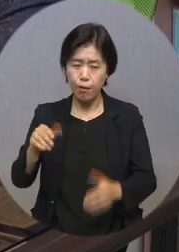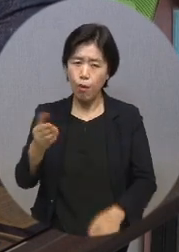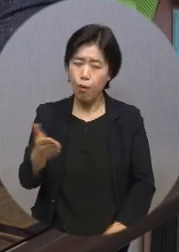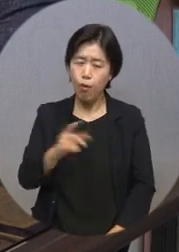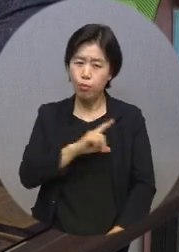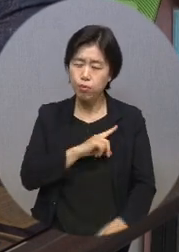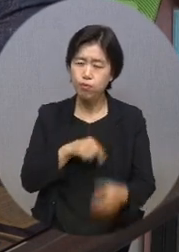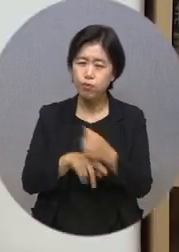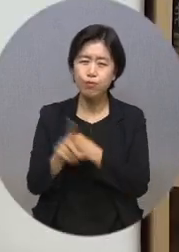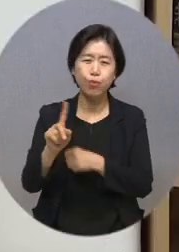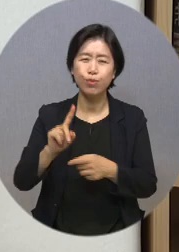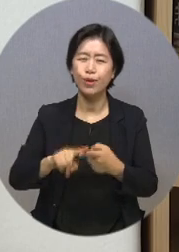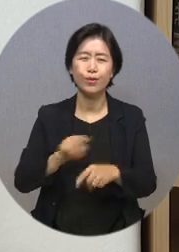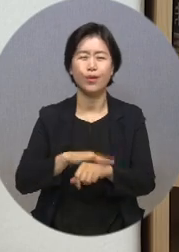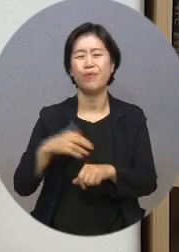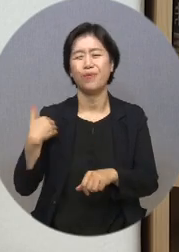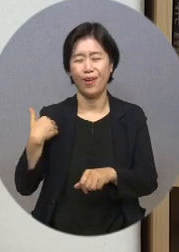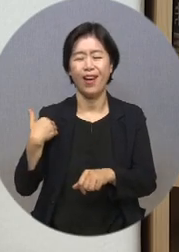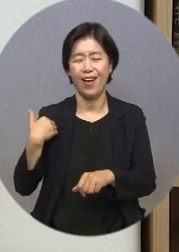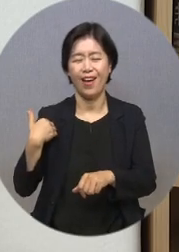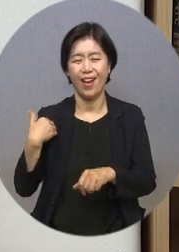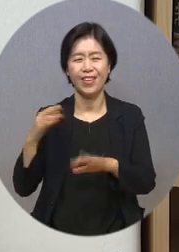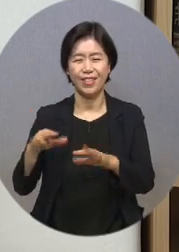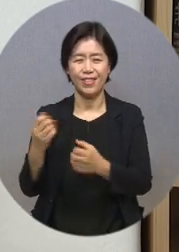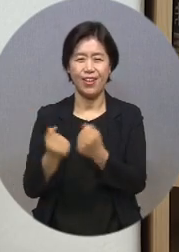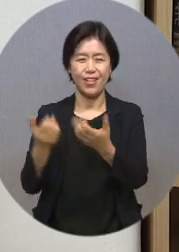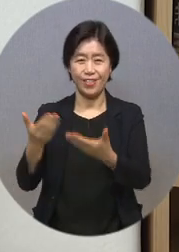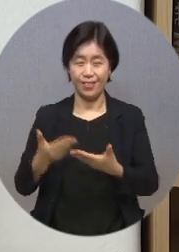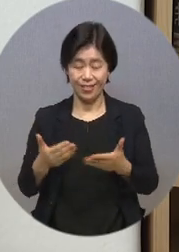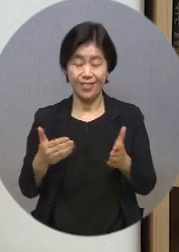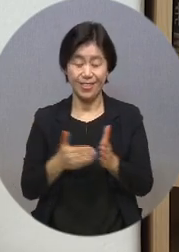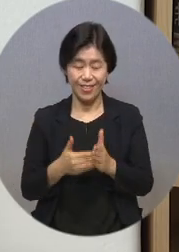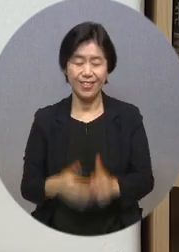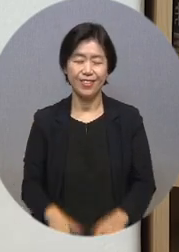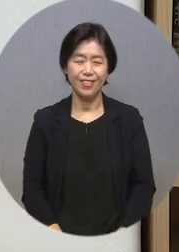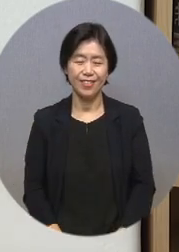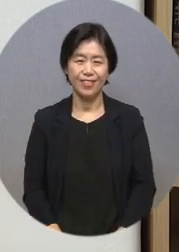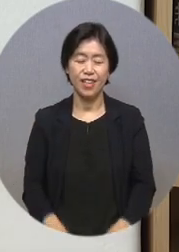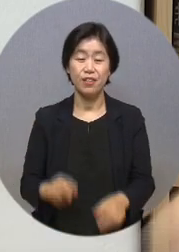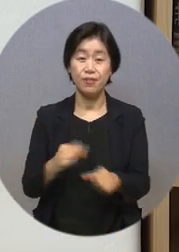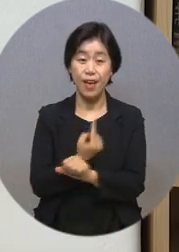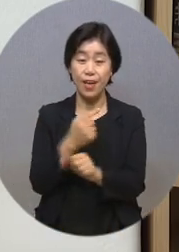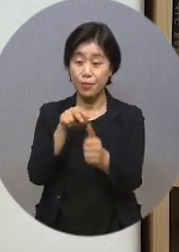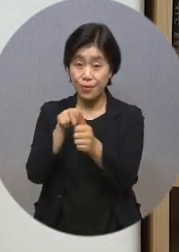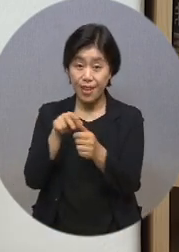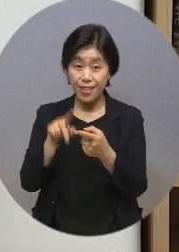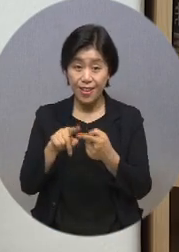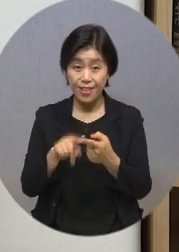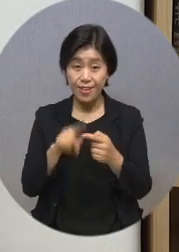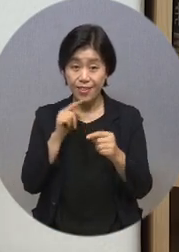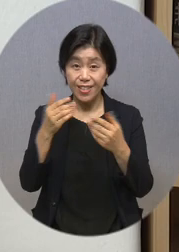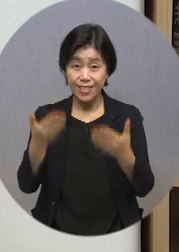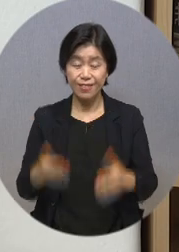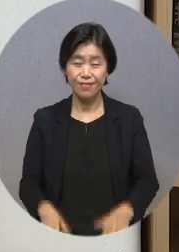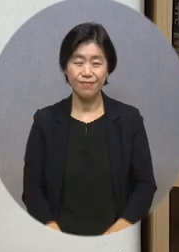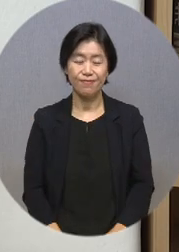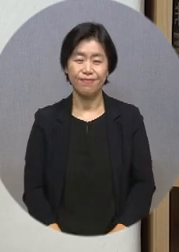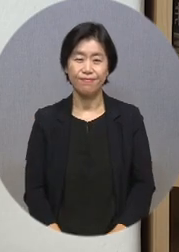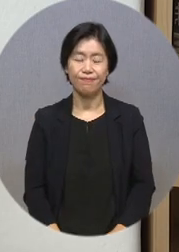몰랐거든요. 이름 얘기는 들었고요. 그래서 그 뒷조사한 얘기를 좀 이제 네네. 해보려고 합니다. 긴장하지